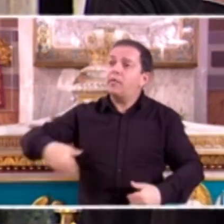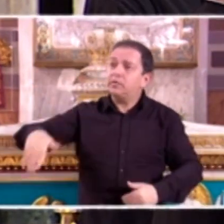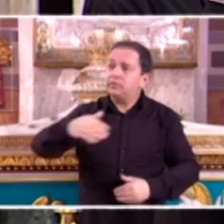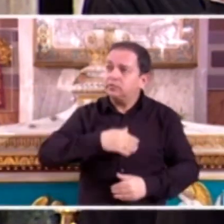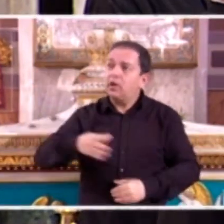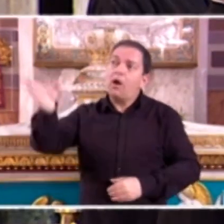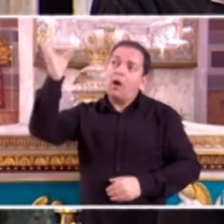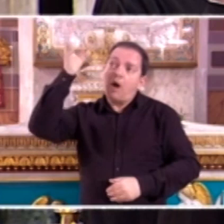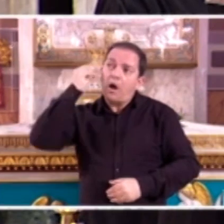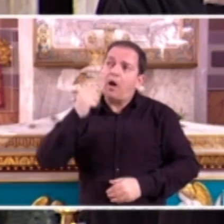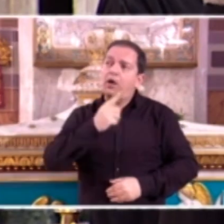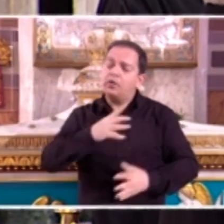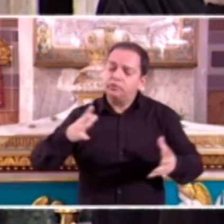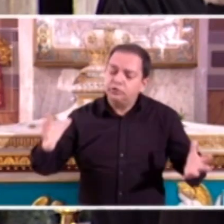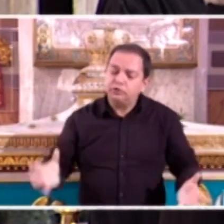σωτεύσον